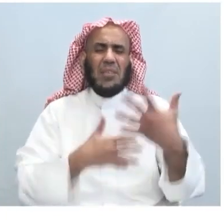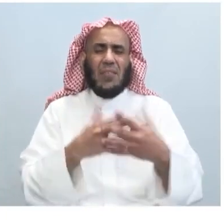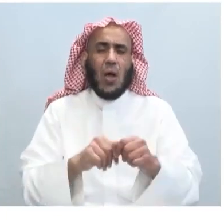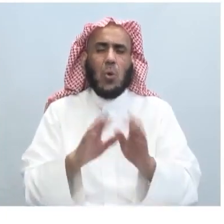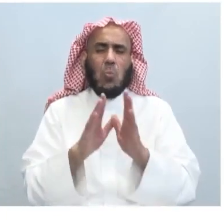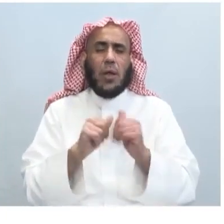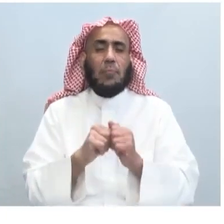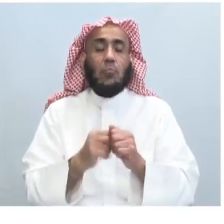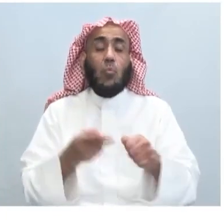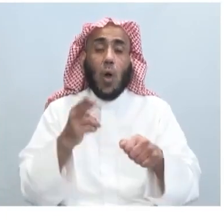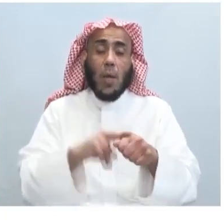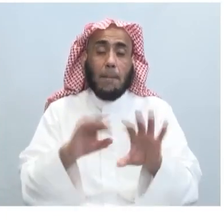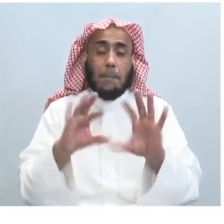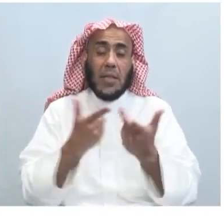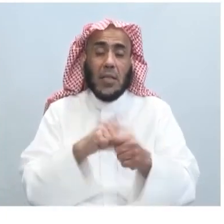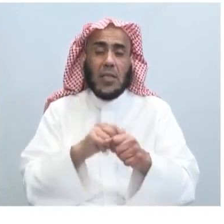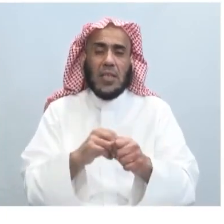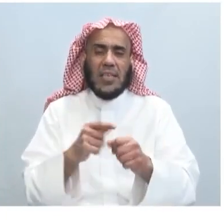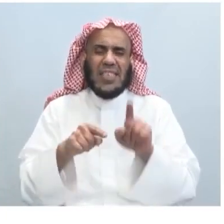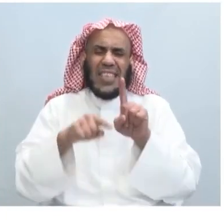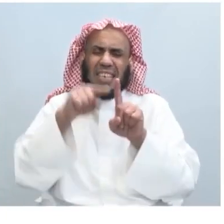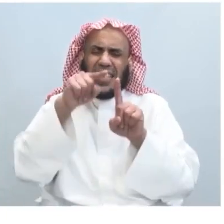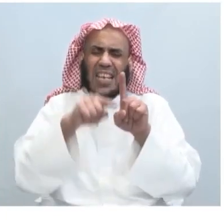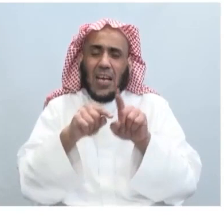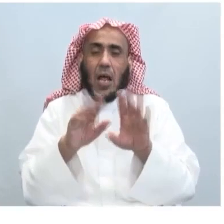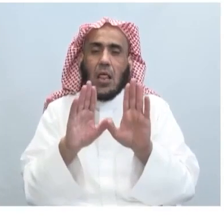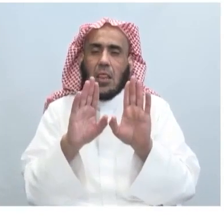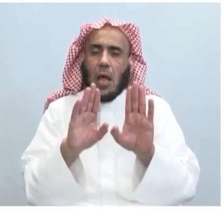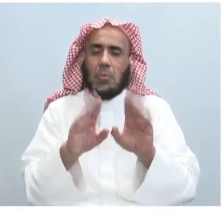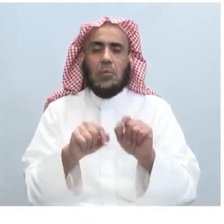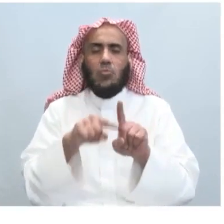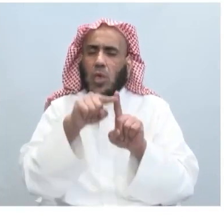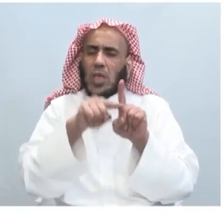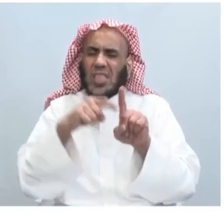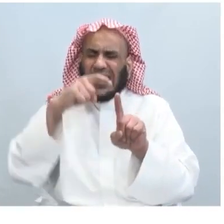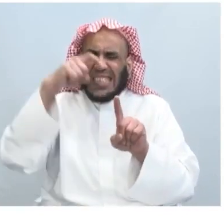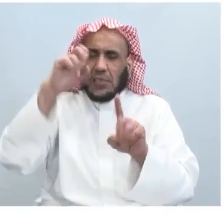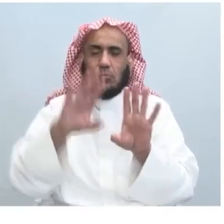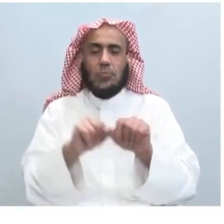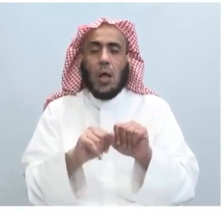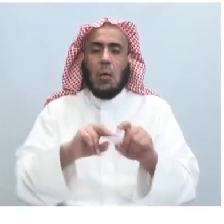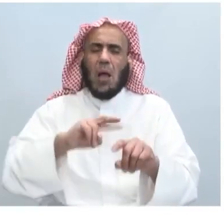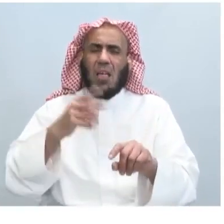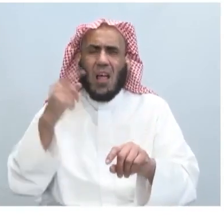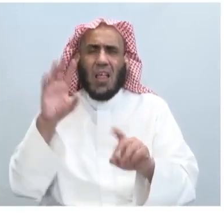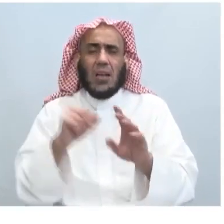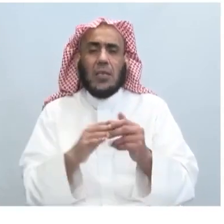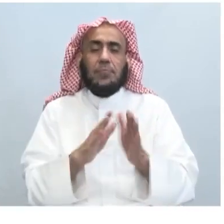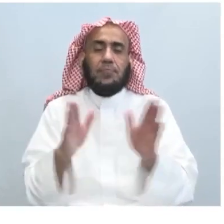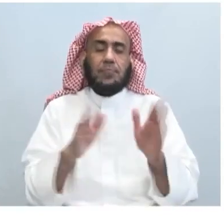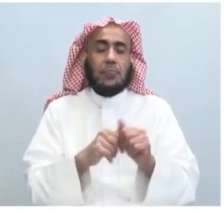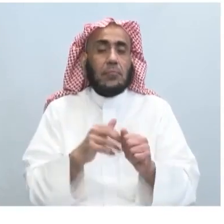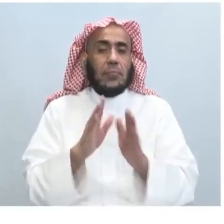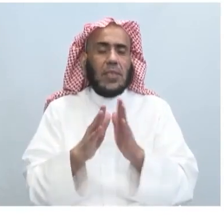معين ايضا متى عند درجه حراره معينه عند درجه حراره معينه بغض النظر عن التراكيز